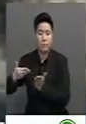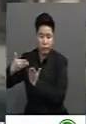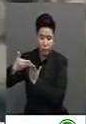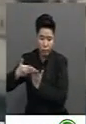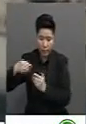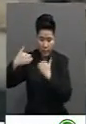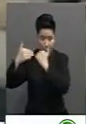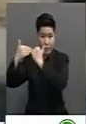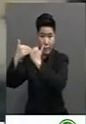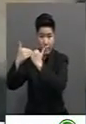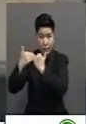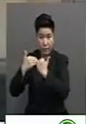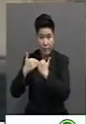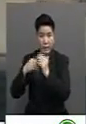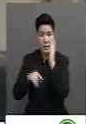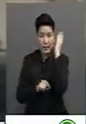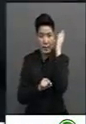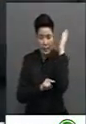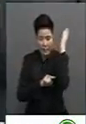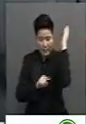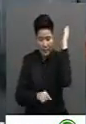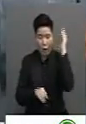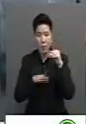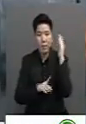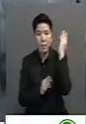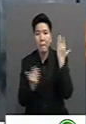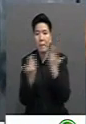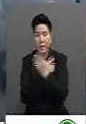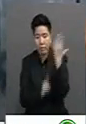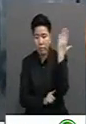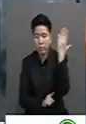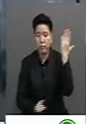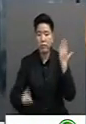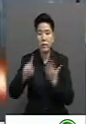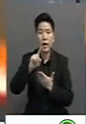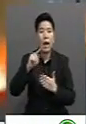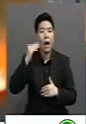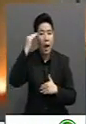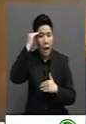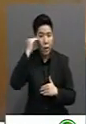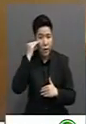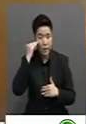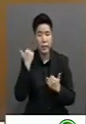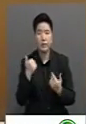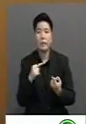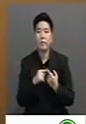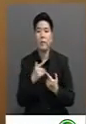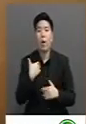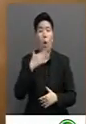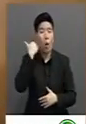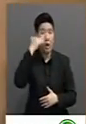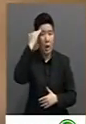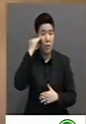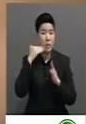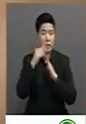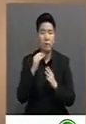ำลังเตรียมเดินทางออกจากท่าเรือที่สิงคโปร์ไม่กี่เดือนมานี้เกาหลีเหนือท้าทายอำนาจพยาอินซีอย่างสหรั